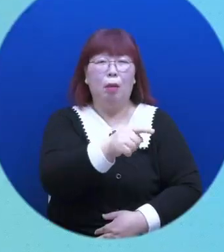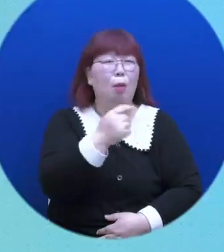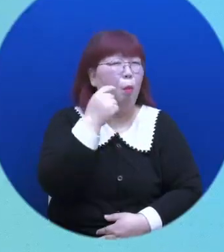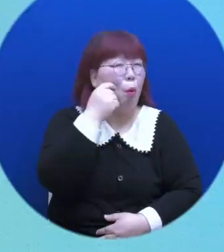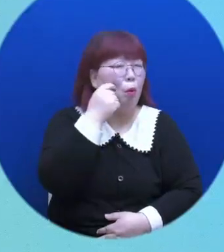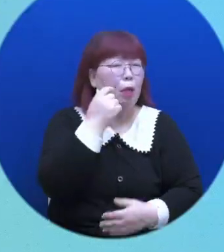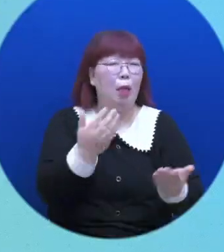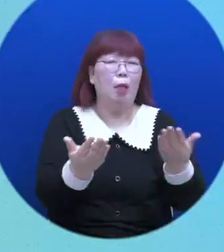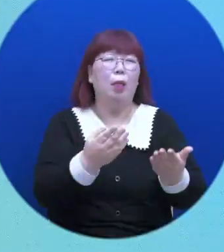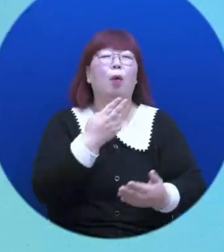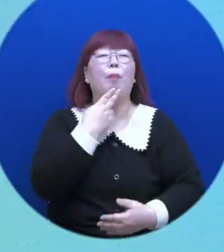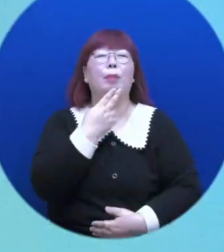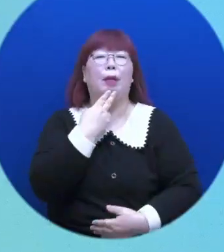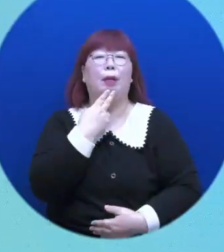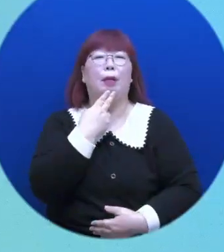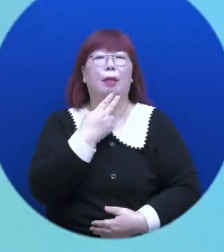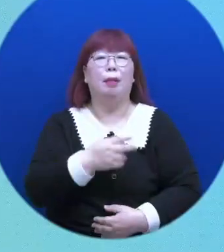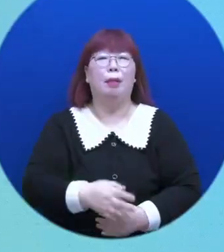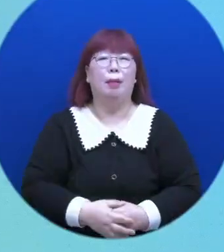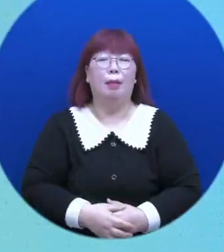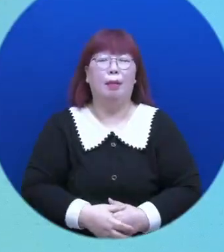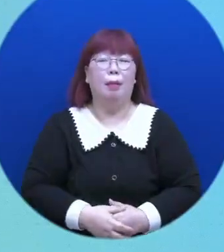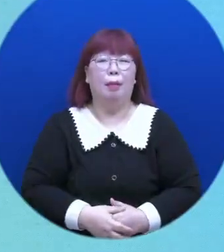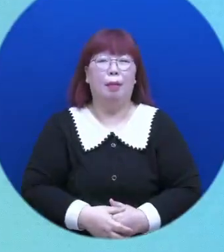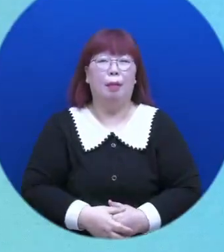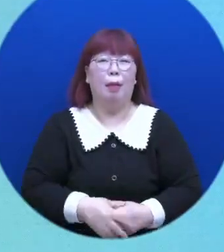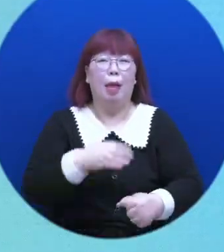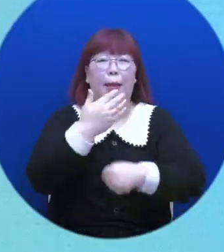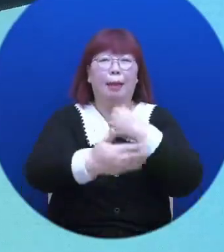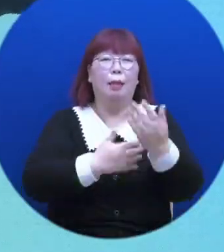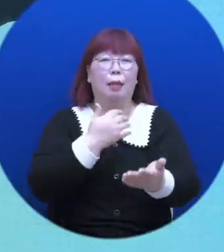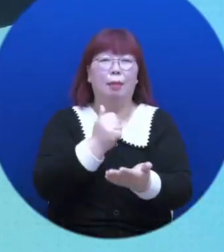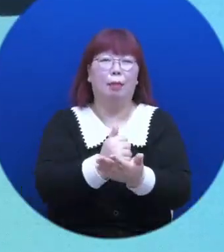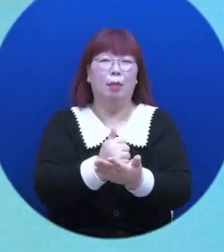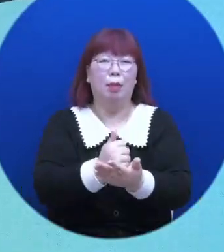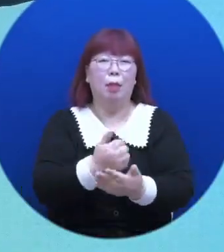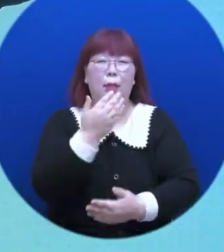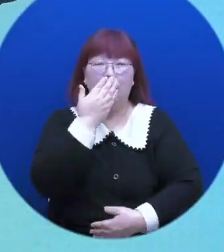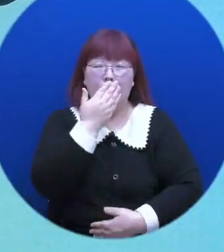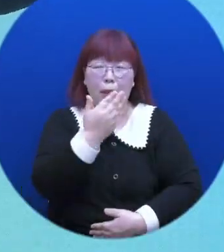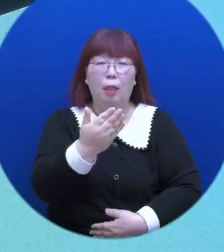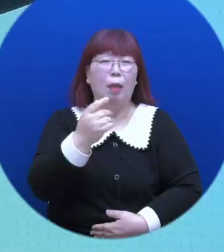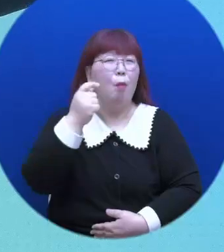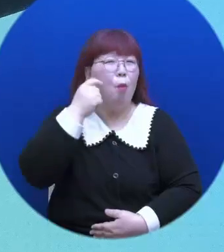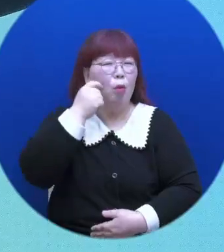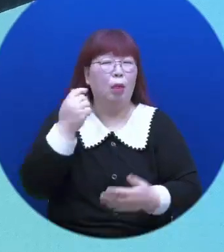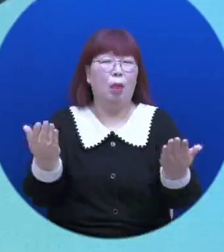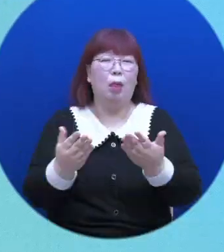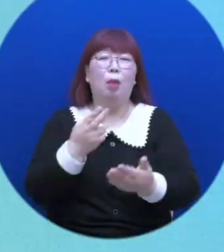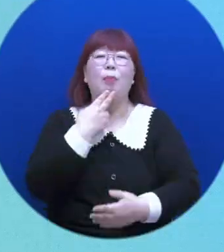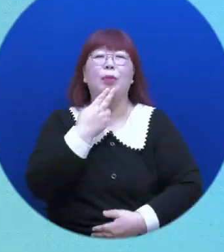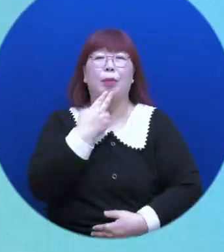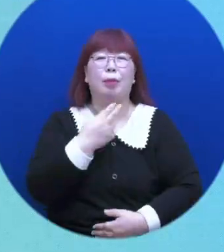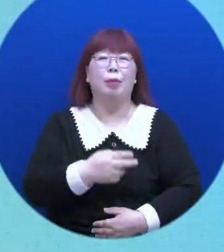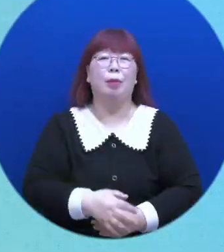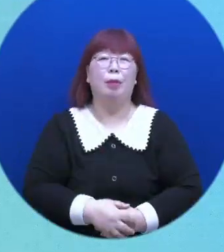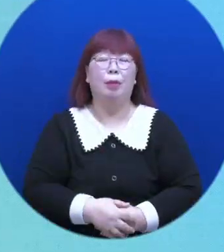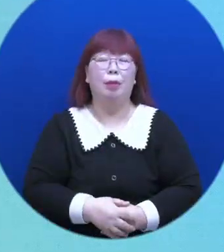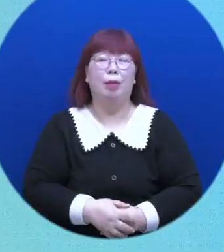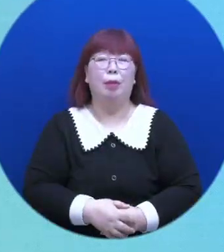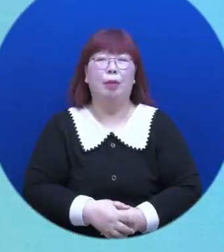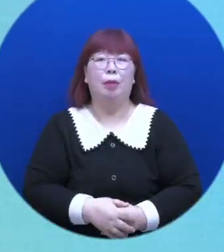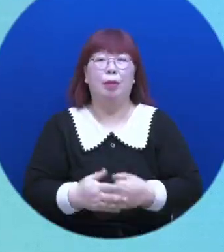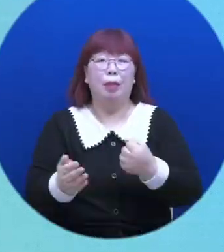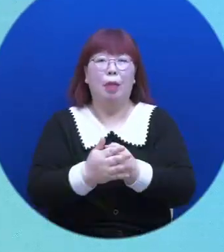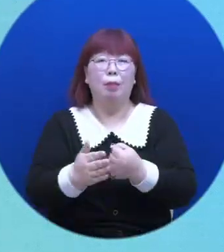일이 없느니라 이렇게 얘기해요. 하나님은 능히 하지 못함이 없어. 그러므로